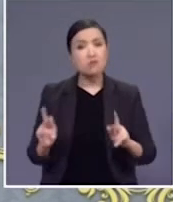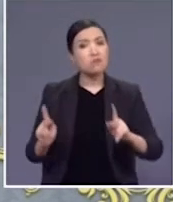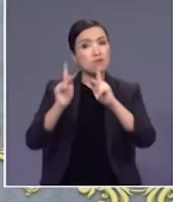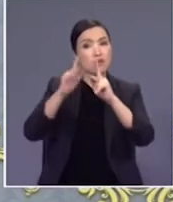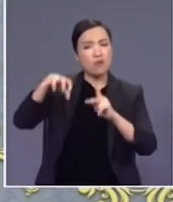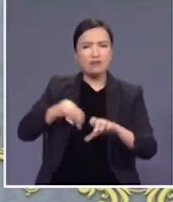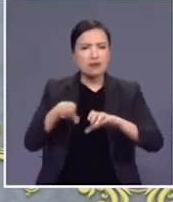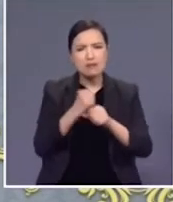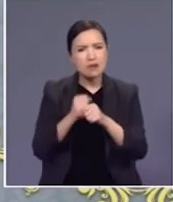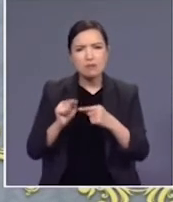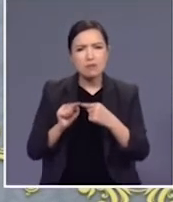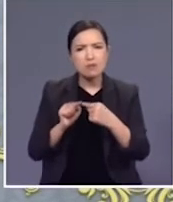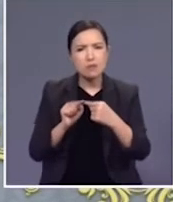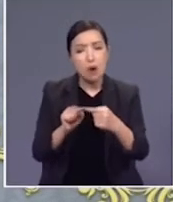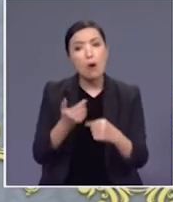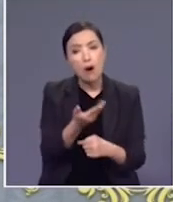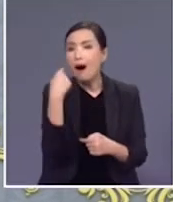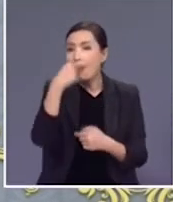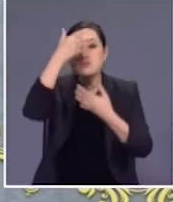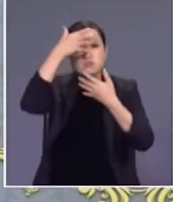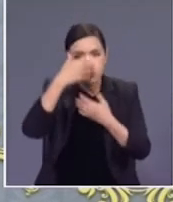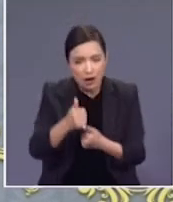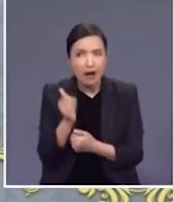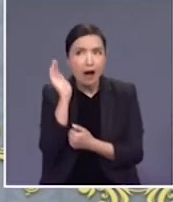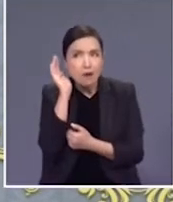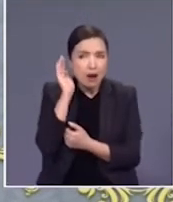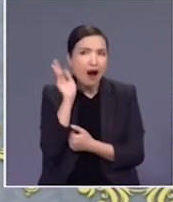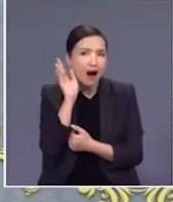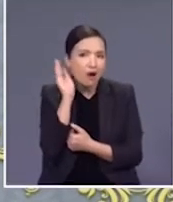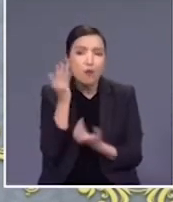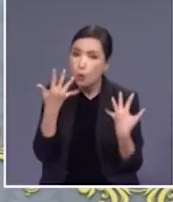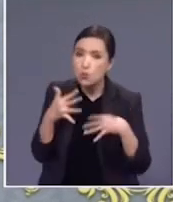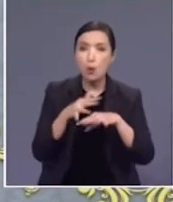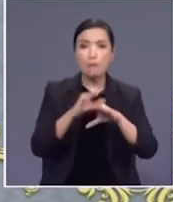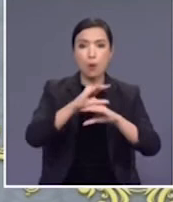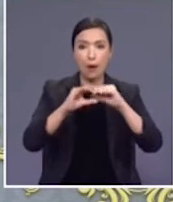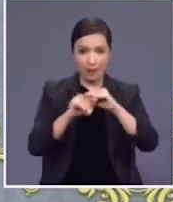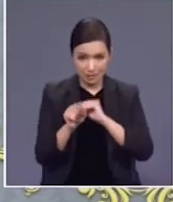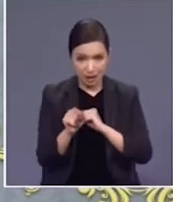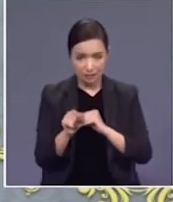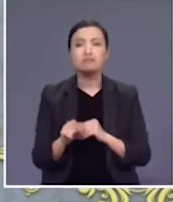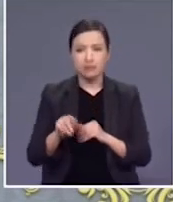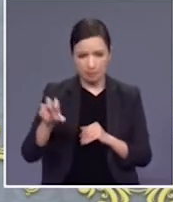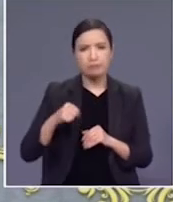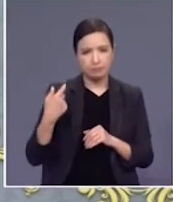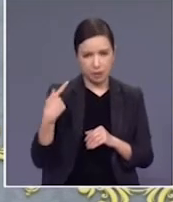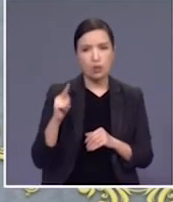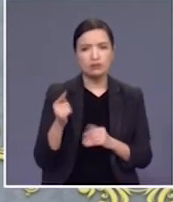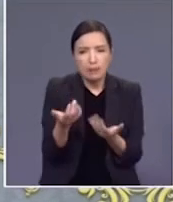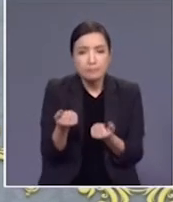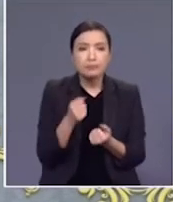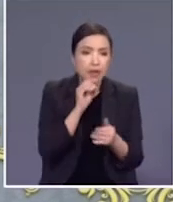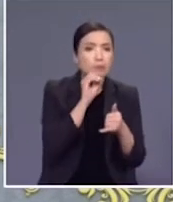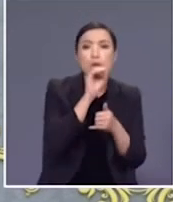ะดำเนินการอย่างต่อเนื่องก็ขอให้ผู้สนใจคอยรับฟังข่าวสารเพื่อจะเข้าร่วมและใช้ประโยชน์จากโครงการให้ได้อย่างเต็มที่ปากต่อปากบ